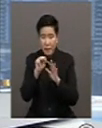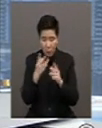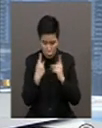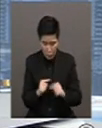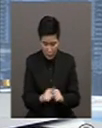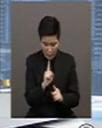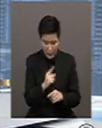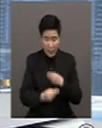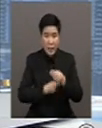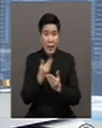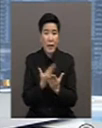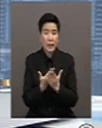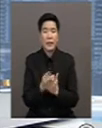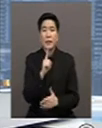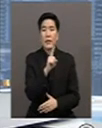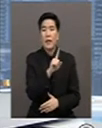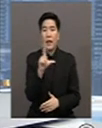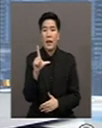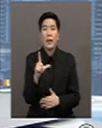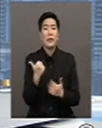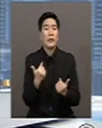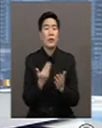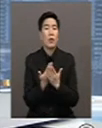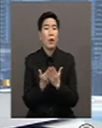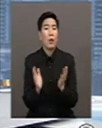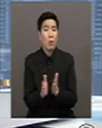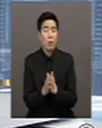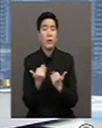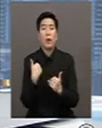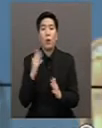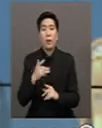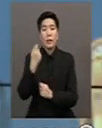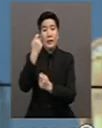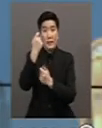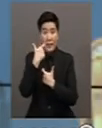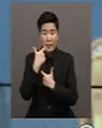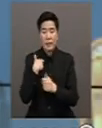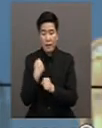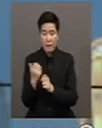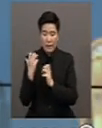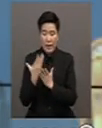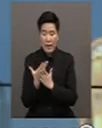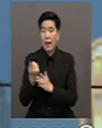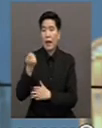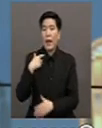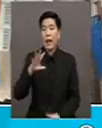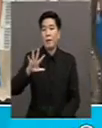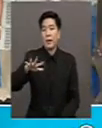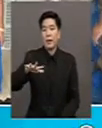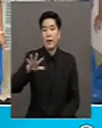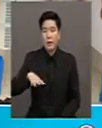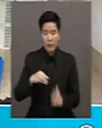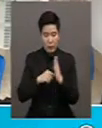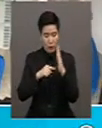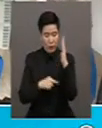านนำไปขายเป็นเงิน1ล้านบาทนะครับโดยที่ผู้ต้องหาก็รับจ้างขนคนละ 5,000 บาทก็จะส่งไปทางใต้แห